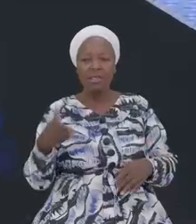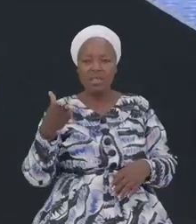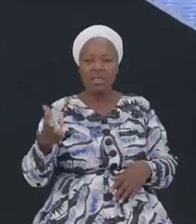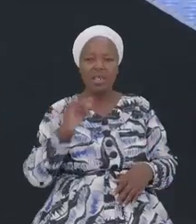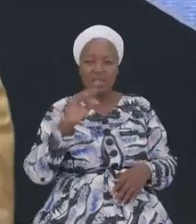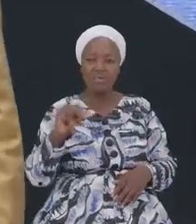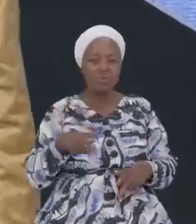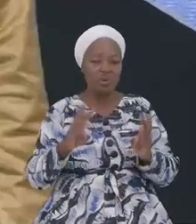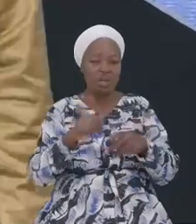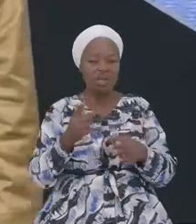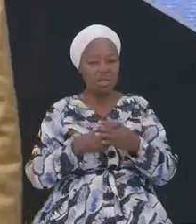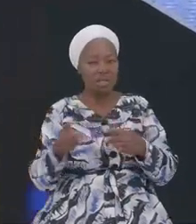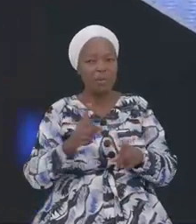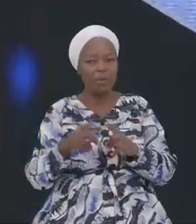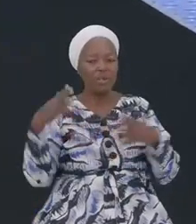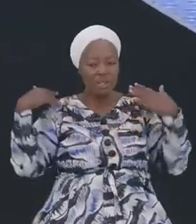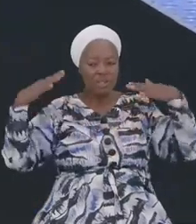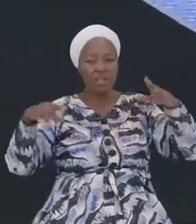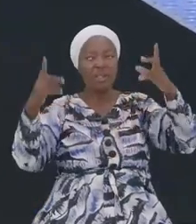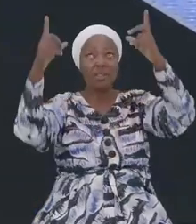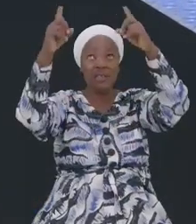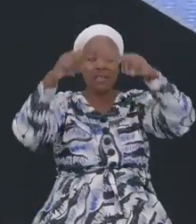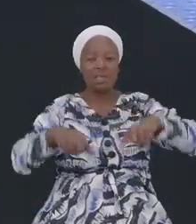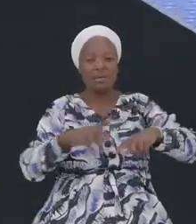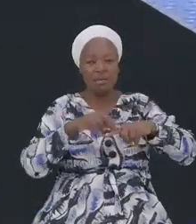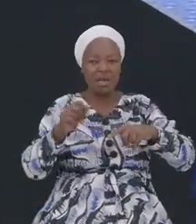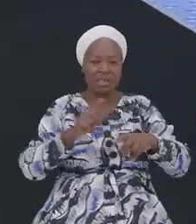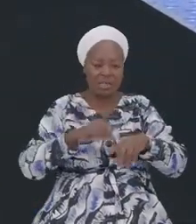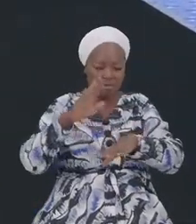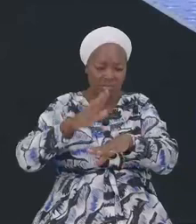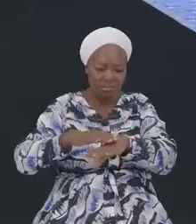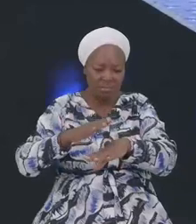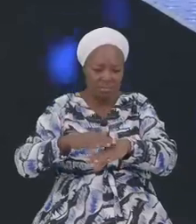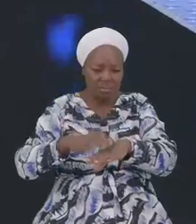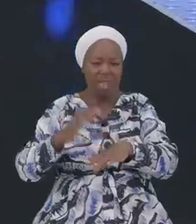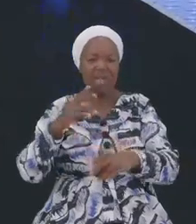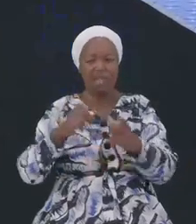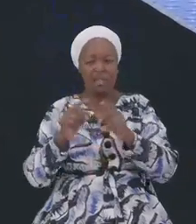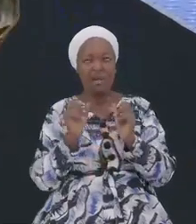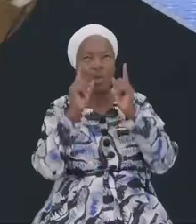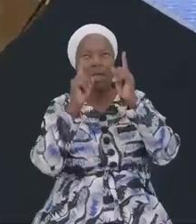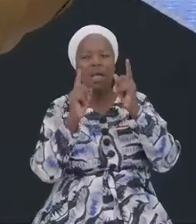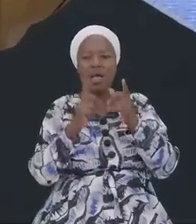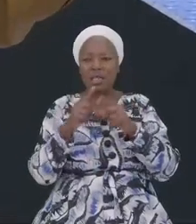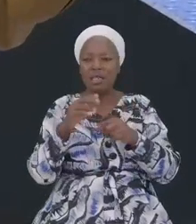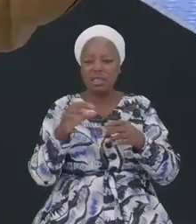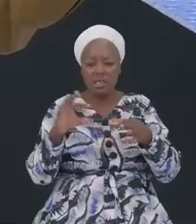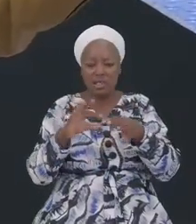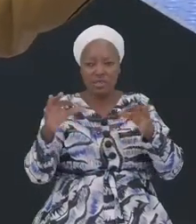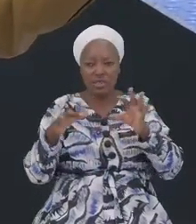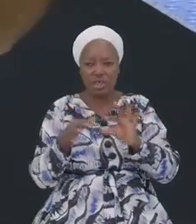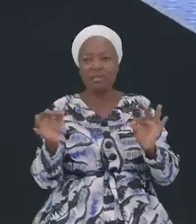moyen pour lui d'échapper. Mais un ange est venu. Un ange est venu et l'a frappé. Et l'a réveillé. On dit